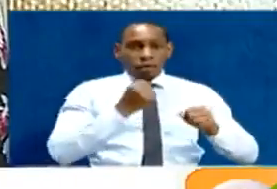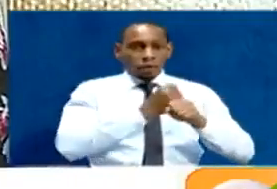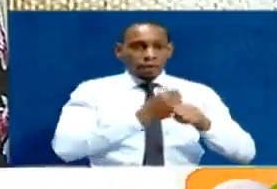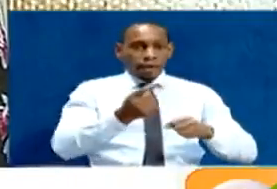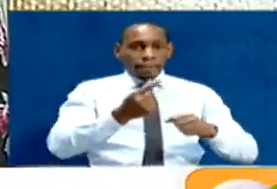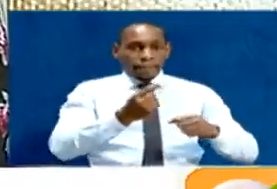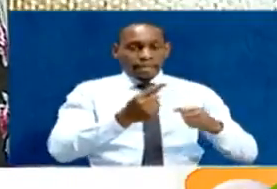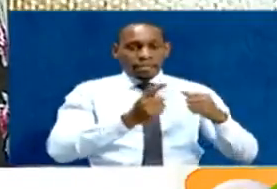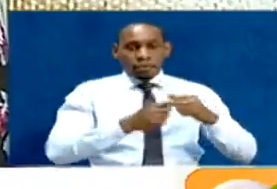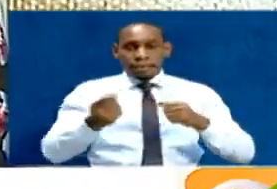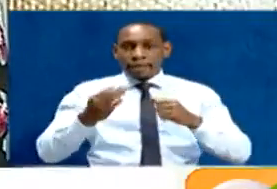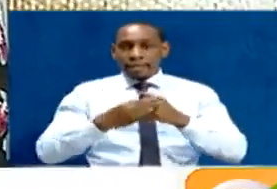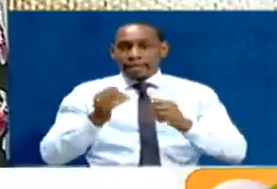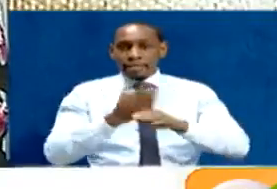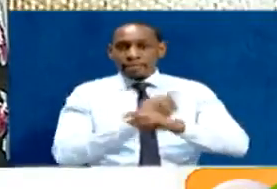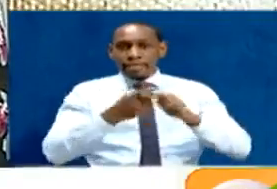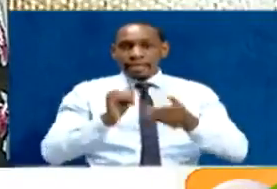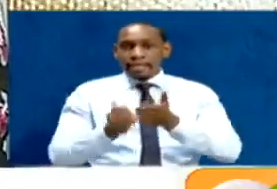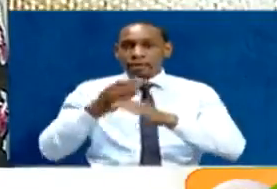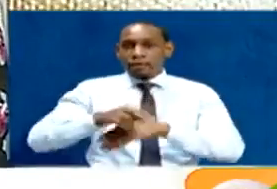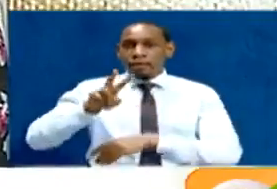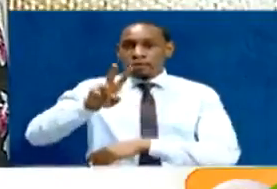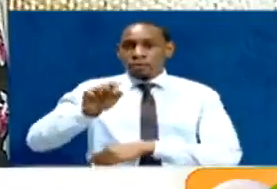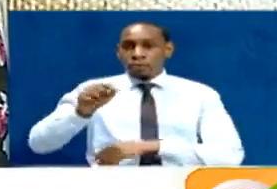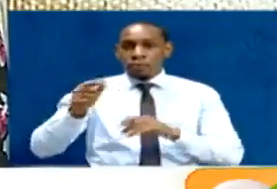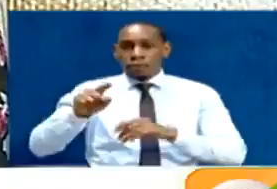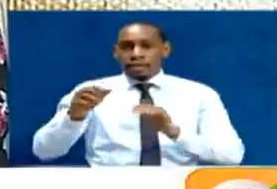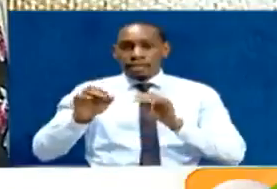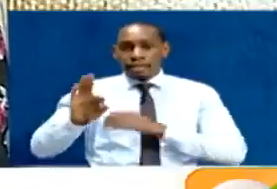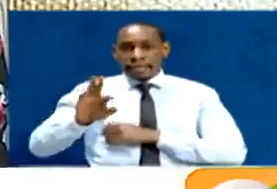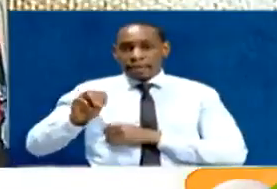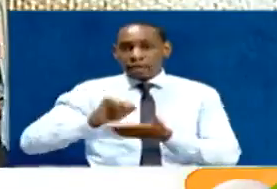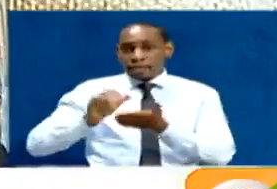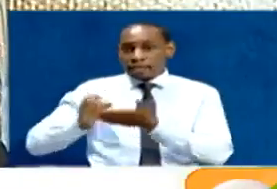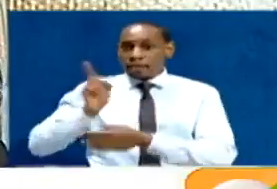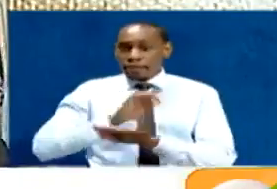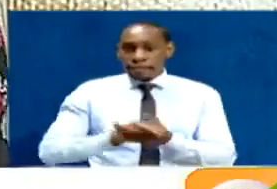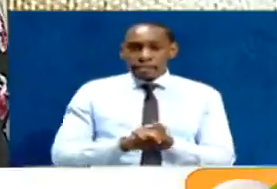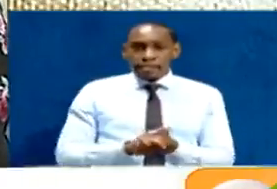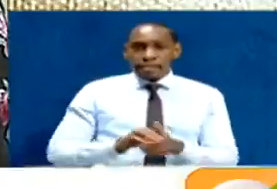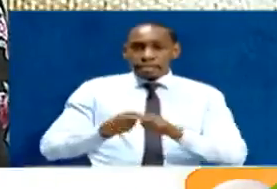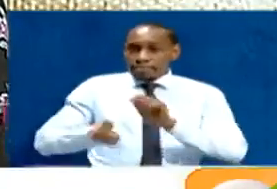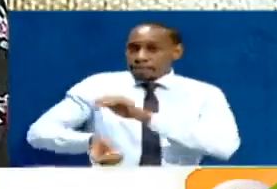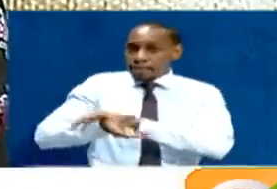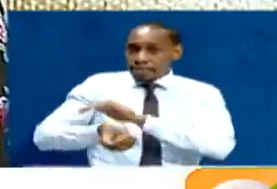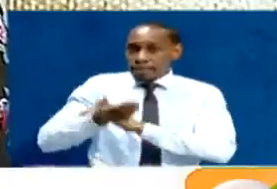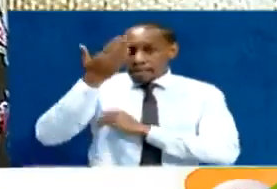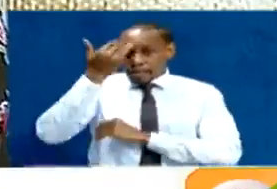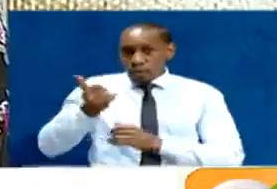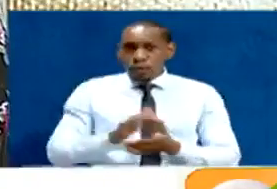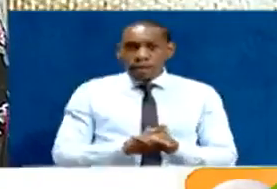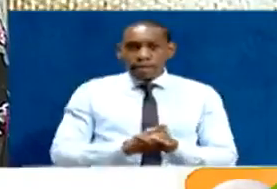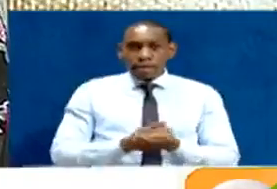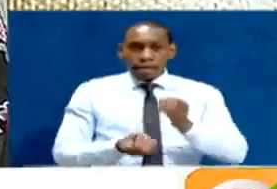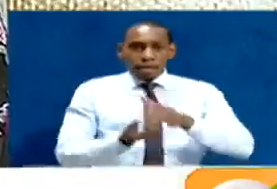na Agosto mwaka jana yaliyozidi kiwango cha milioni 2.3 kilichotengwa. Naye Wa Iria akitakiwa kueleza sababu ya kufunguliwa